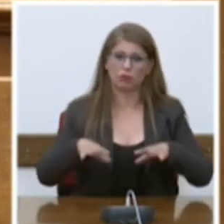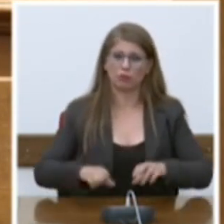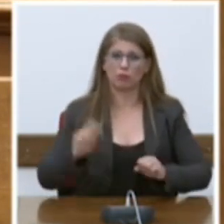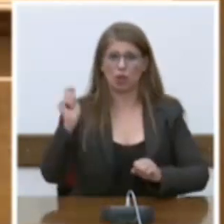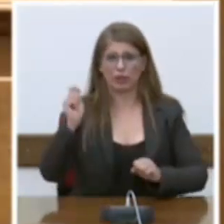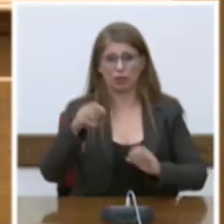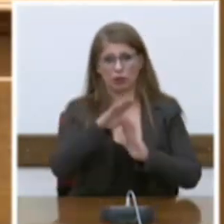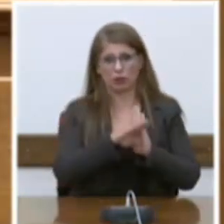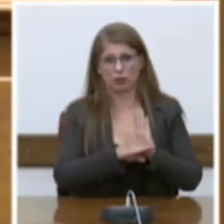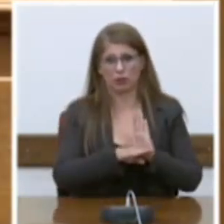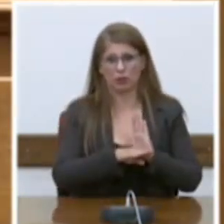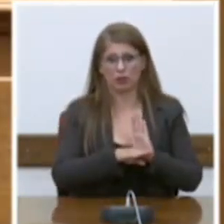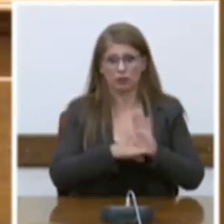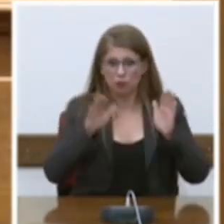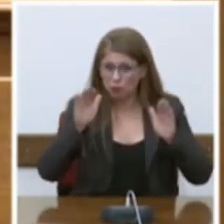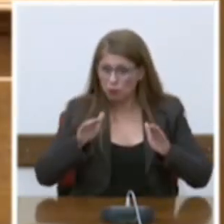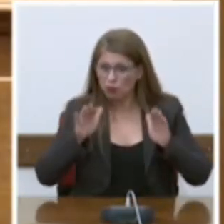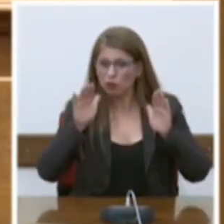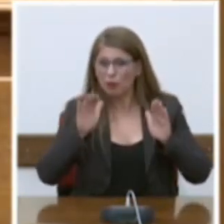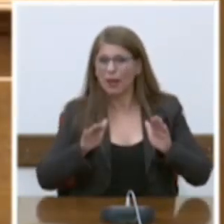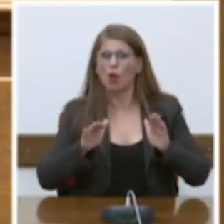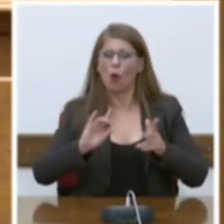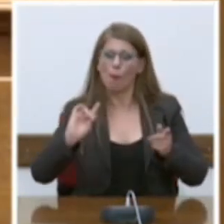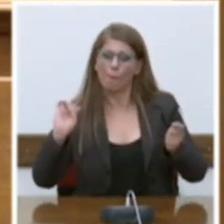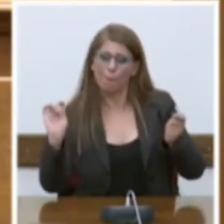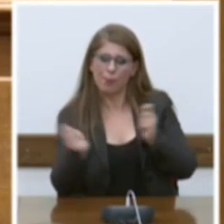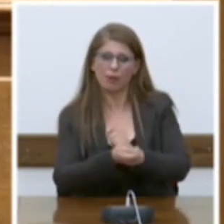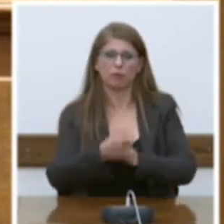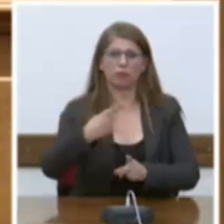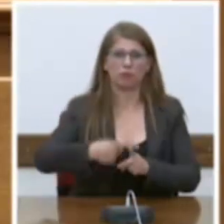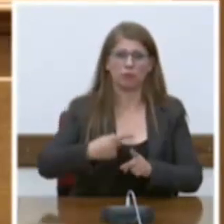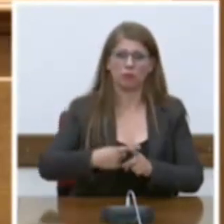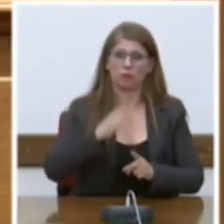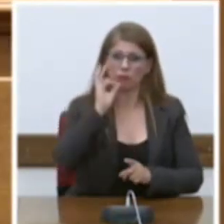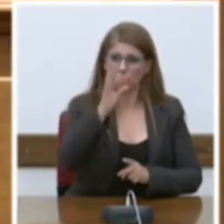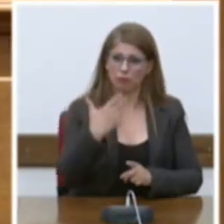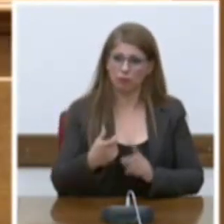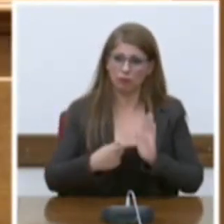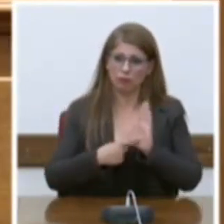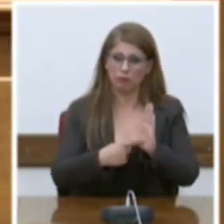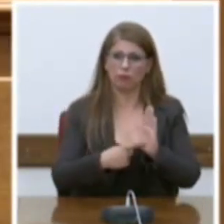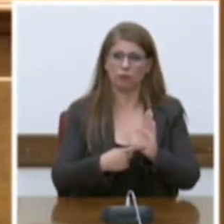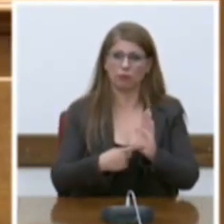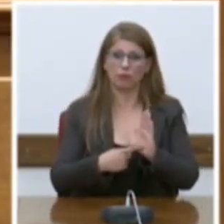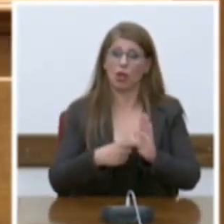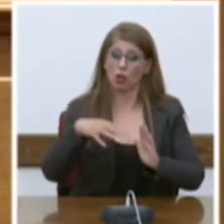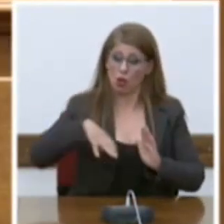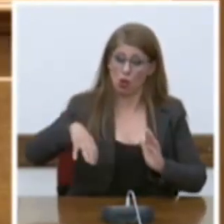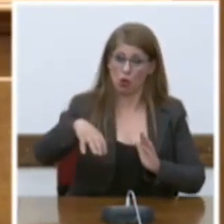σύστημα ισλαμοποίησης της Ελλάδας. Επιδιώκουμε να αναδεικνύονται οι άριστοι στους χώρους της επιστήμης,